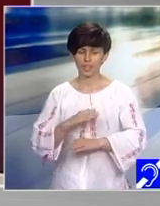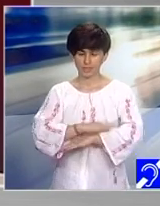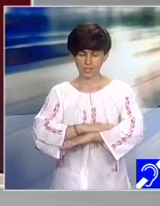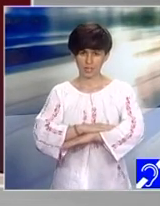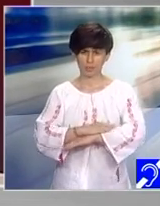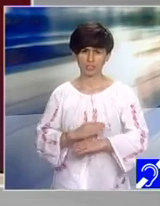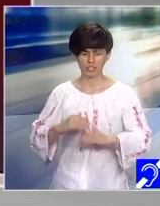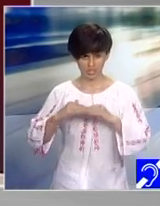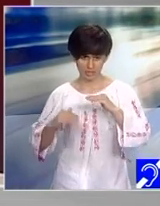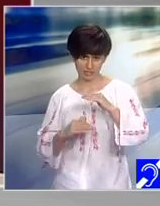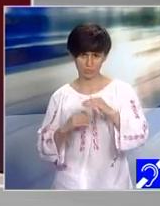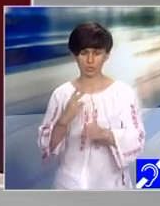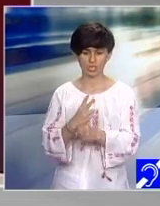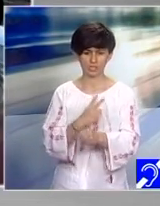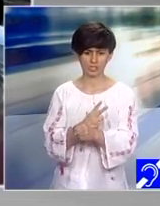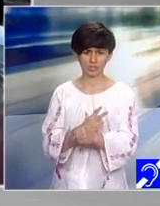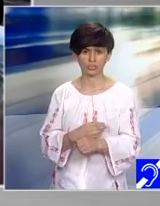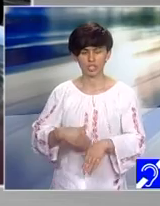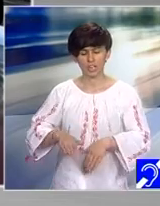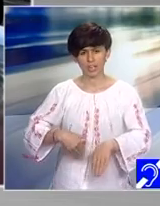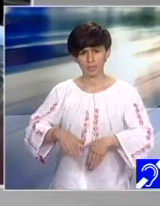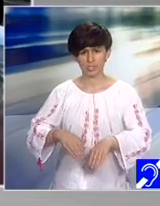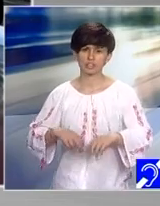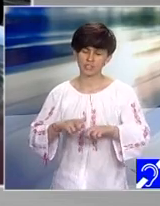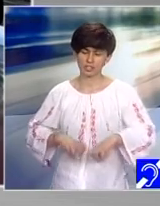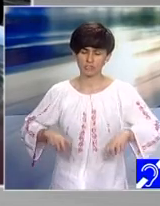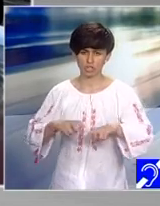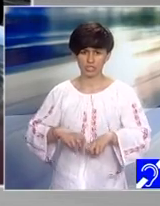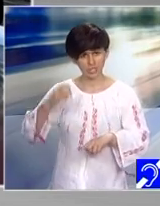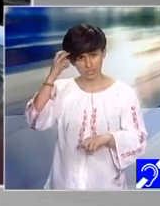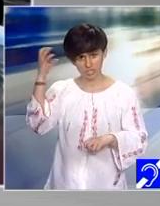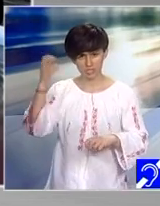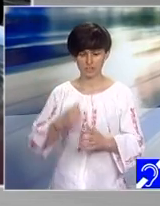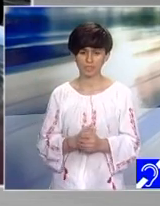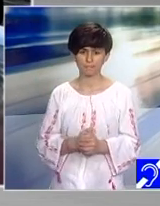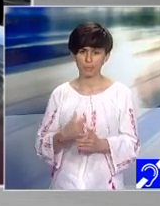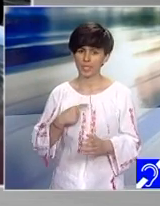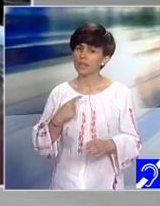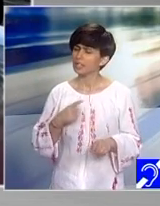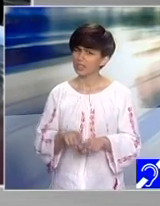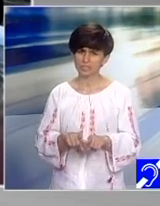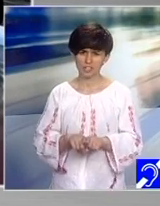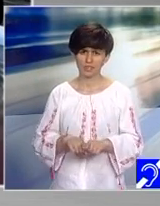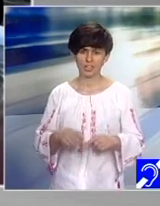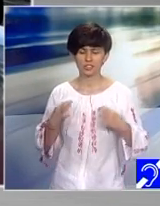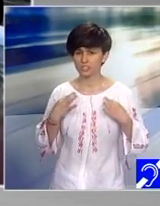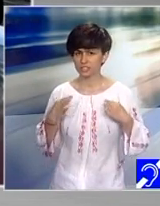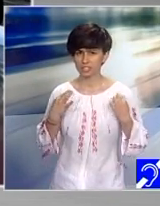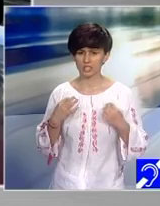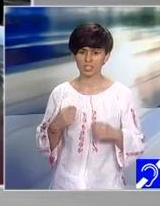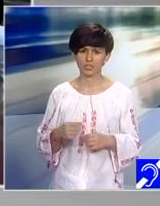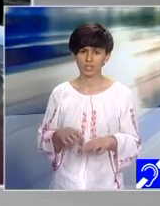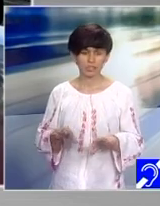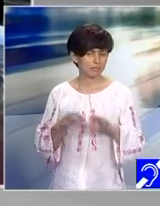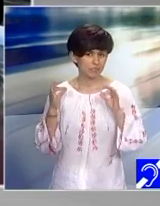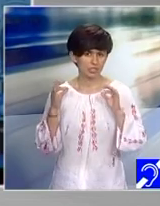Educației Naționale și a cercetării științifice. Exact, e la fel ca în sănătate, unde ne descoperim că suntem vulnerabili.